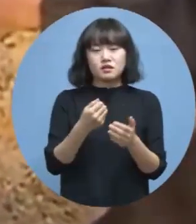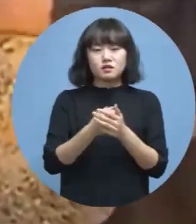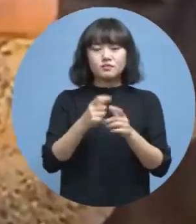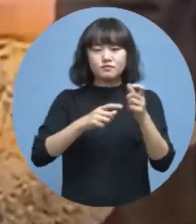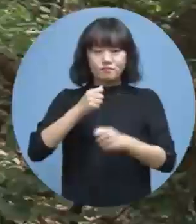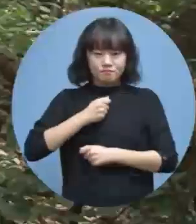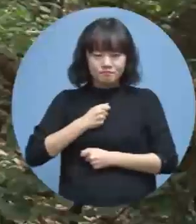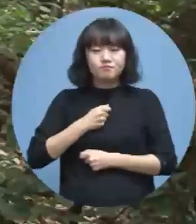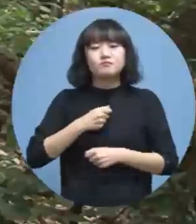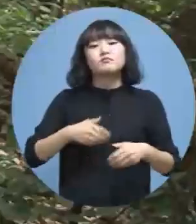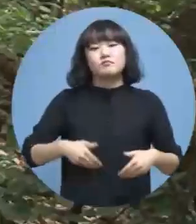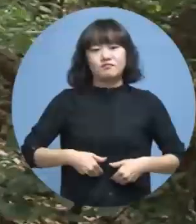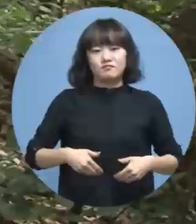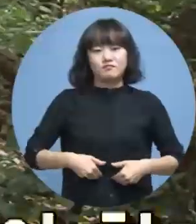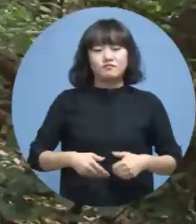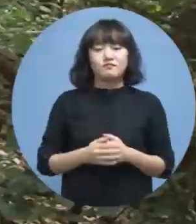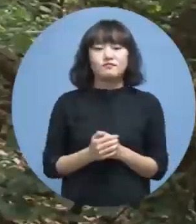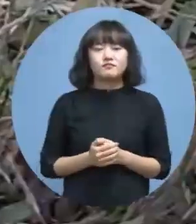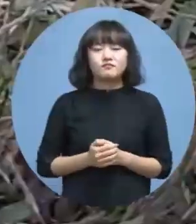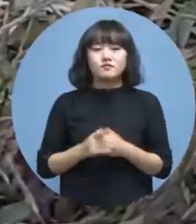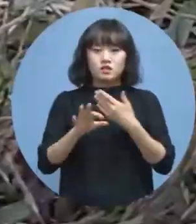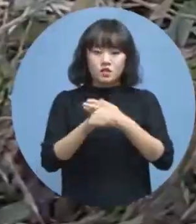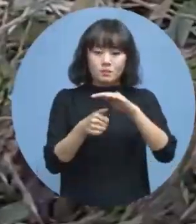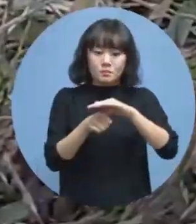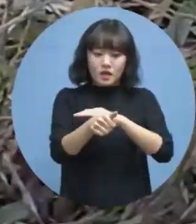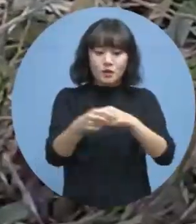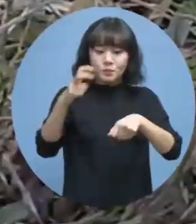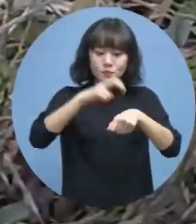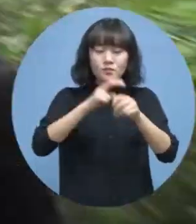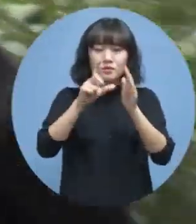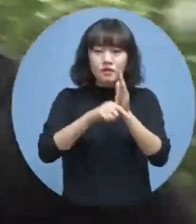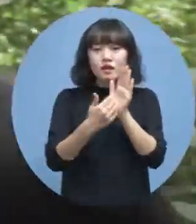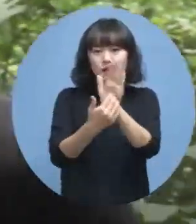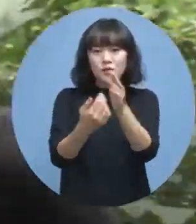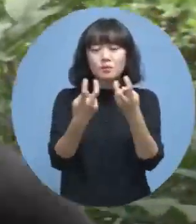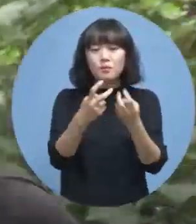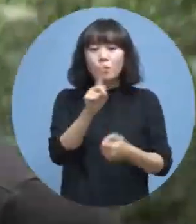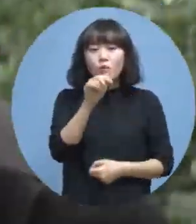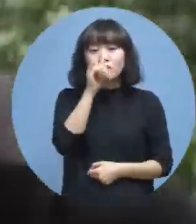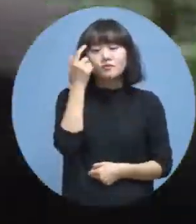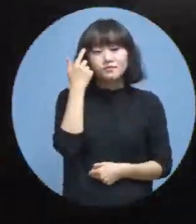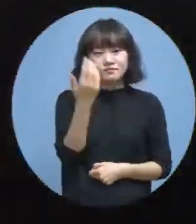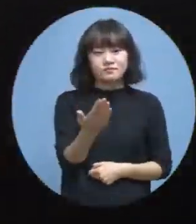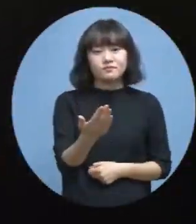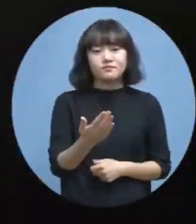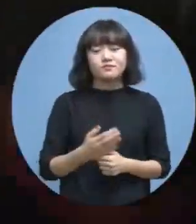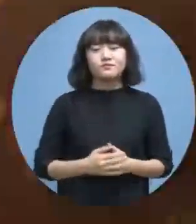주의가 필요합니다. 그렇다면 뱀에 물리면 어떻게 대처해야 할까요?